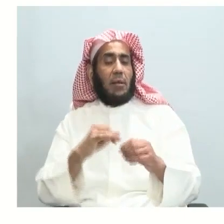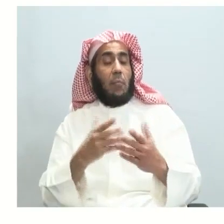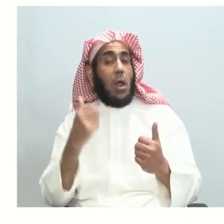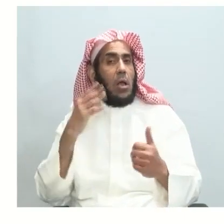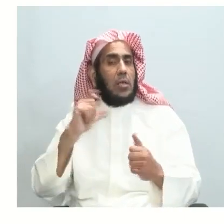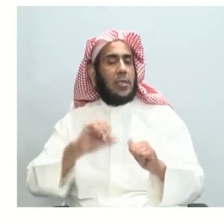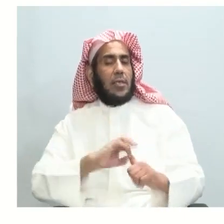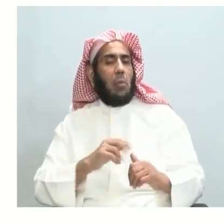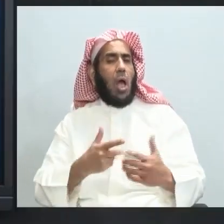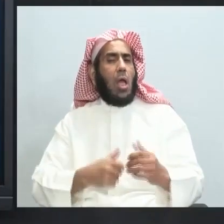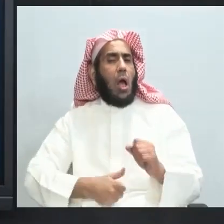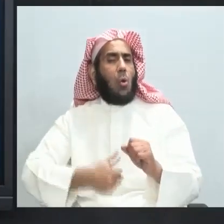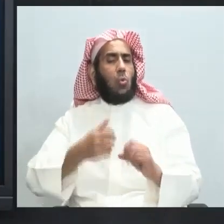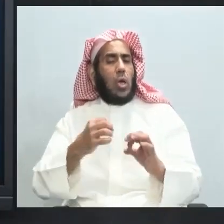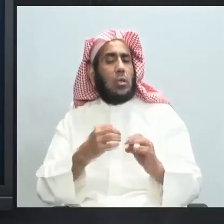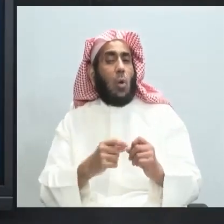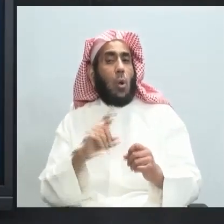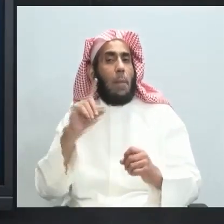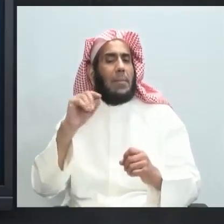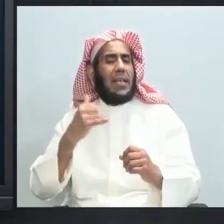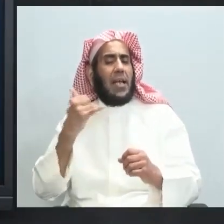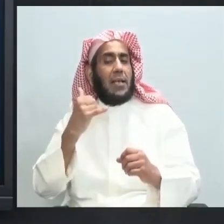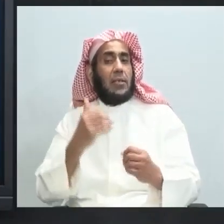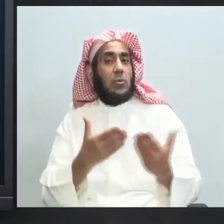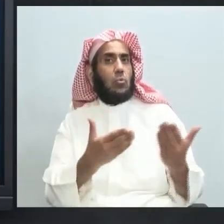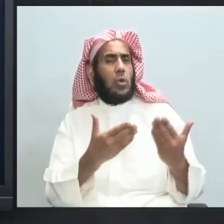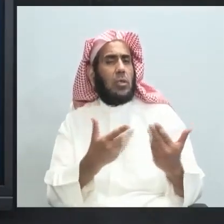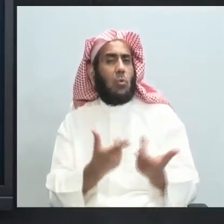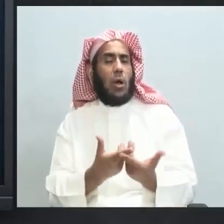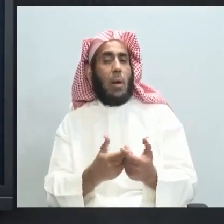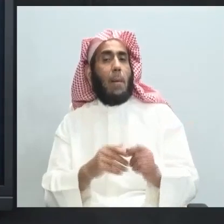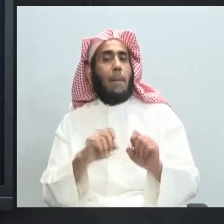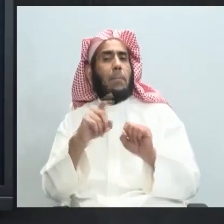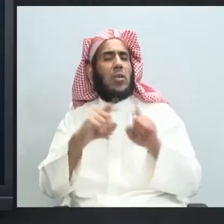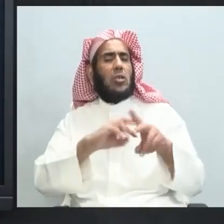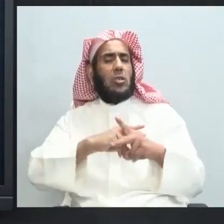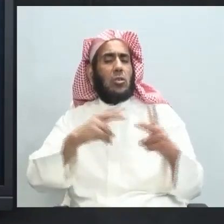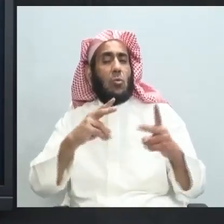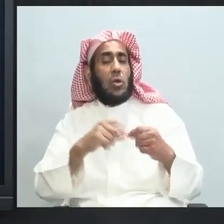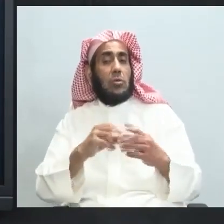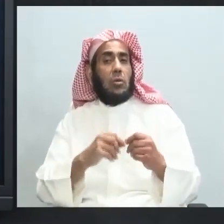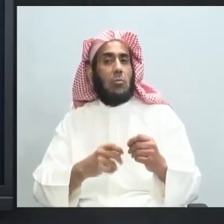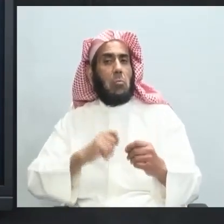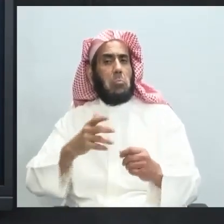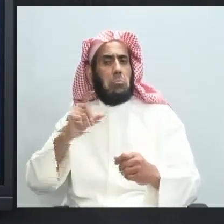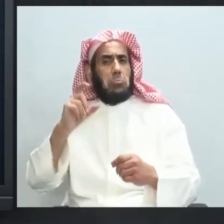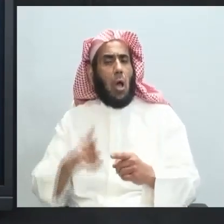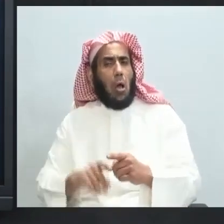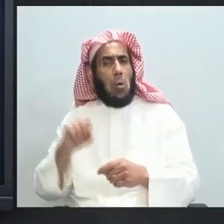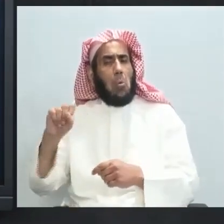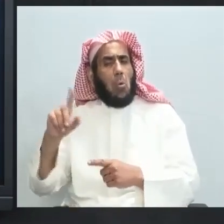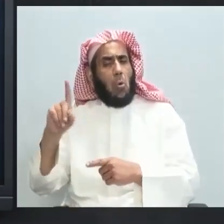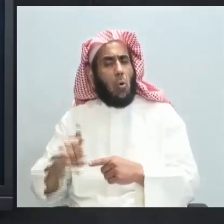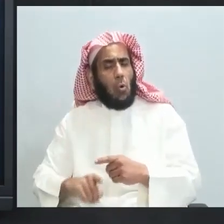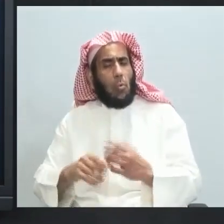هي الامكانات او المزايا التي تقدمها منصات التواصل للمستثمر او صاحب المنشا او